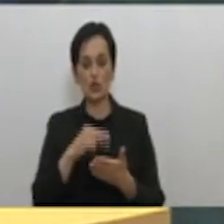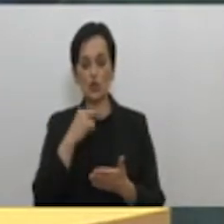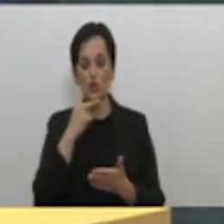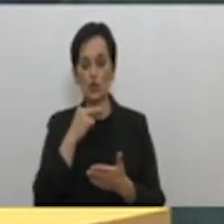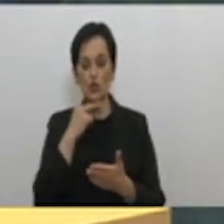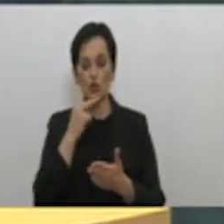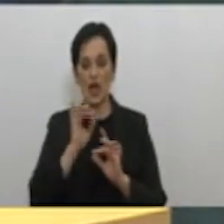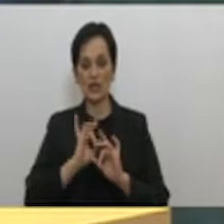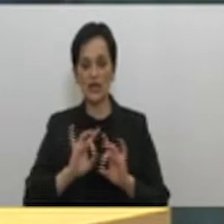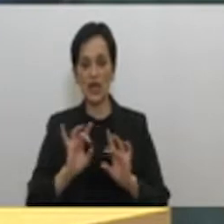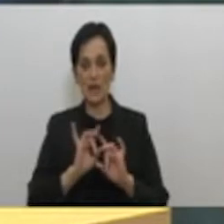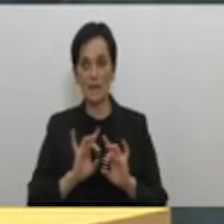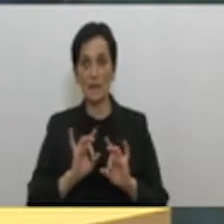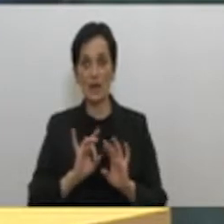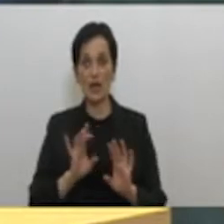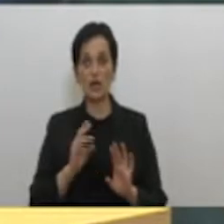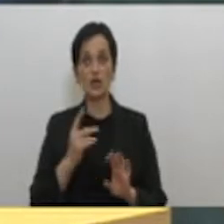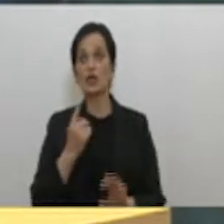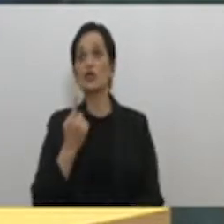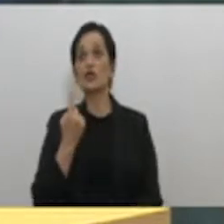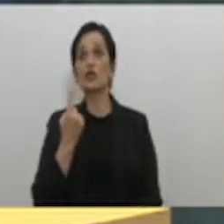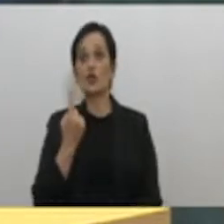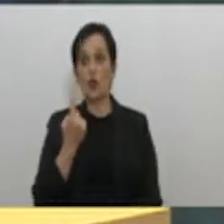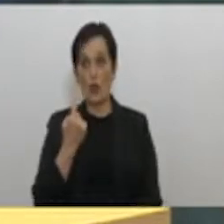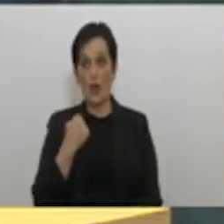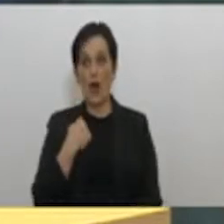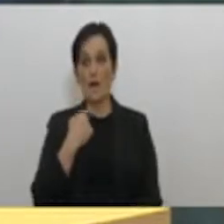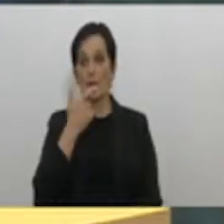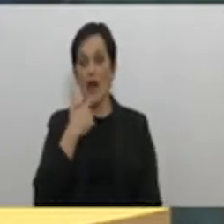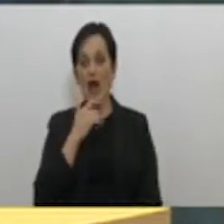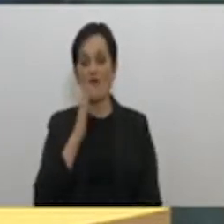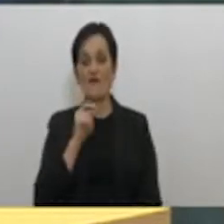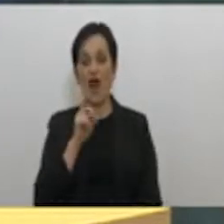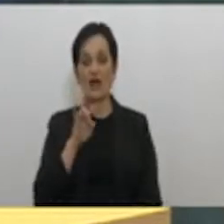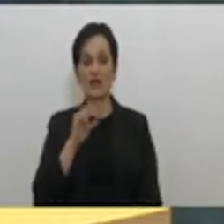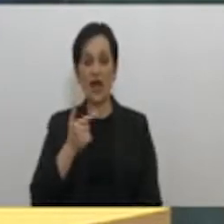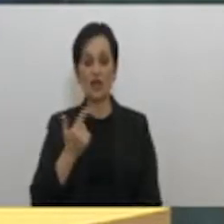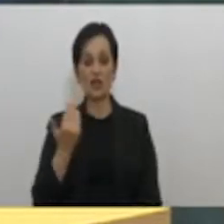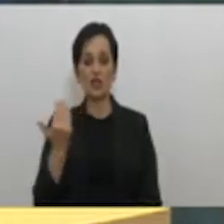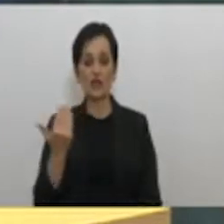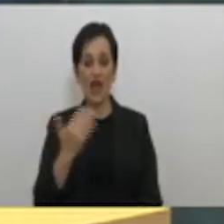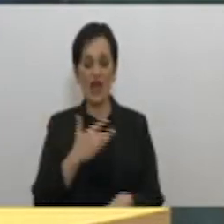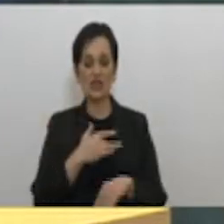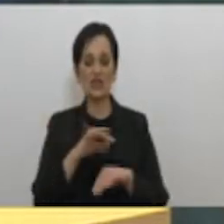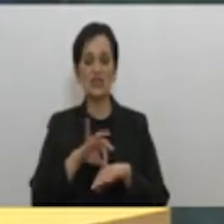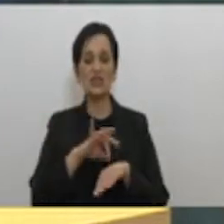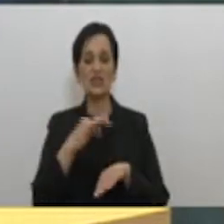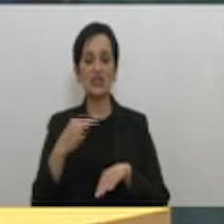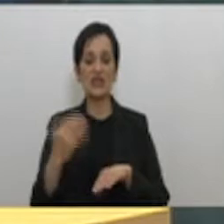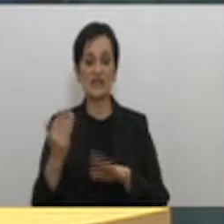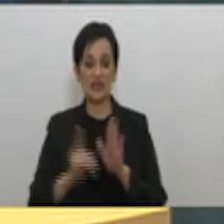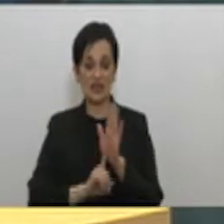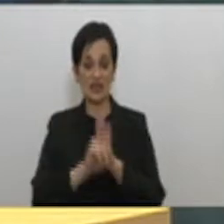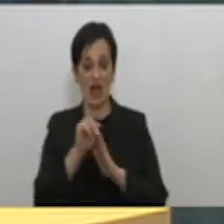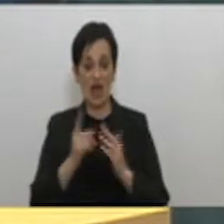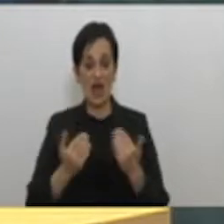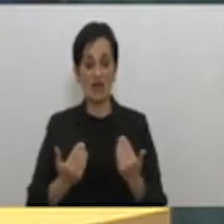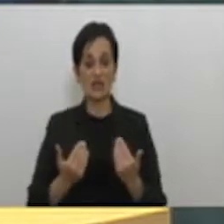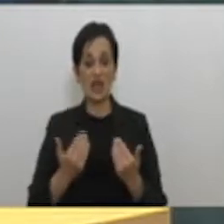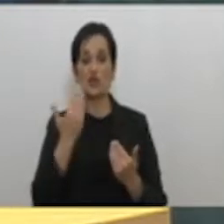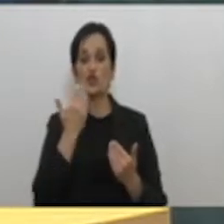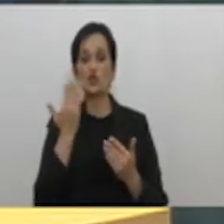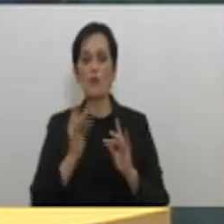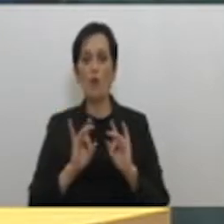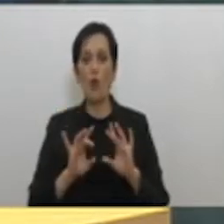ყურადღება. Ჯერ ერთი შევერწები ბატონო ვახტანგიმ თქვენ ტკივილს რითაც დაიწყეთ დღევანდელი მოხსენება, იმიტომ რომ